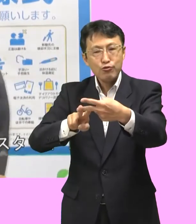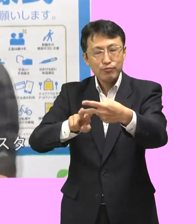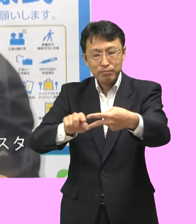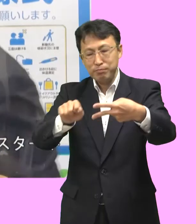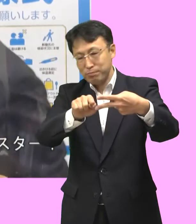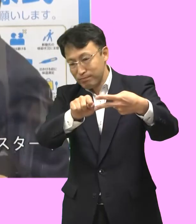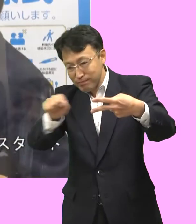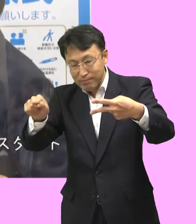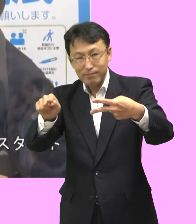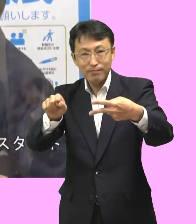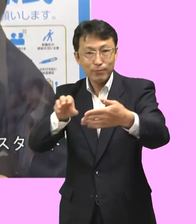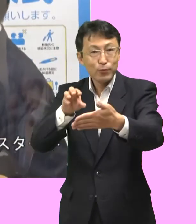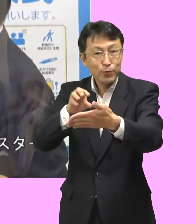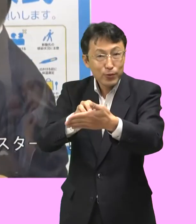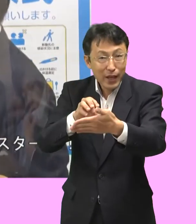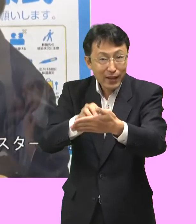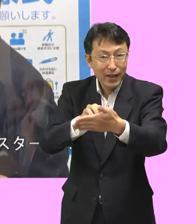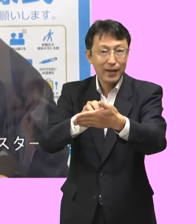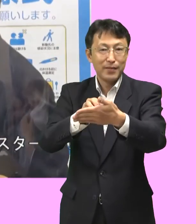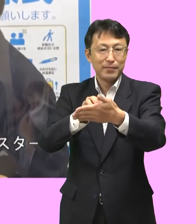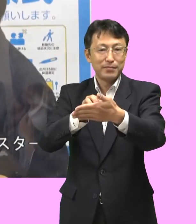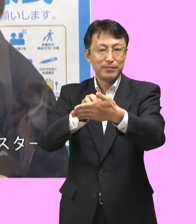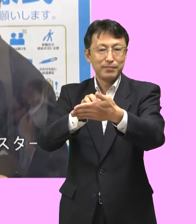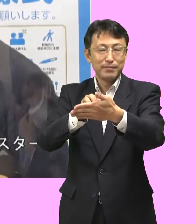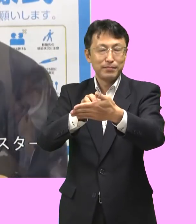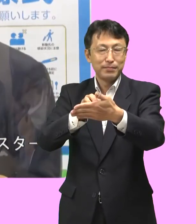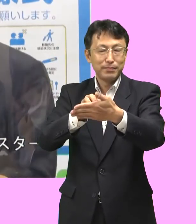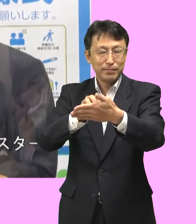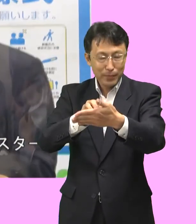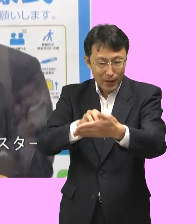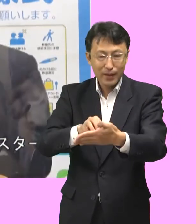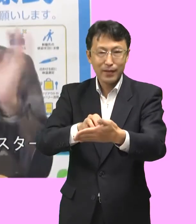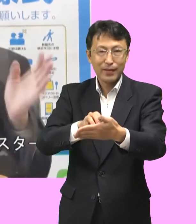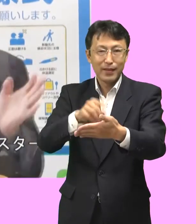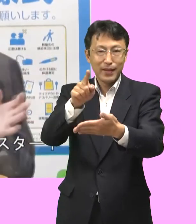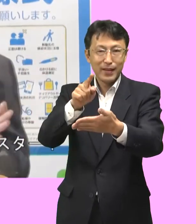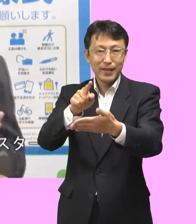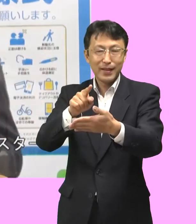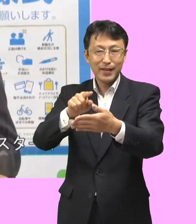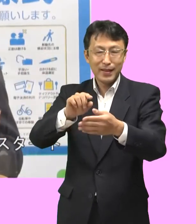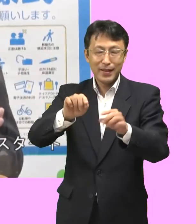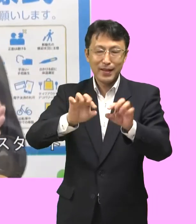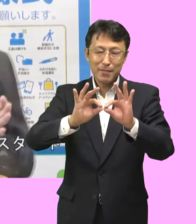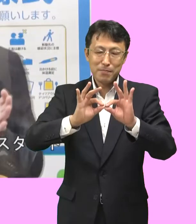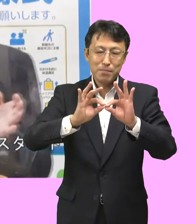ですね、これをつけて、投稿いただければ、まあ、それが、